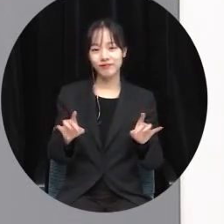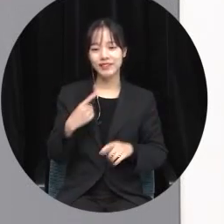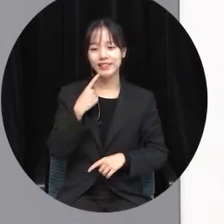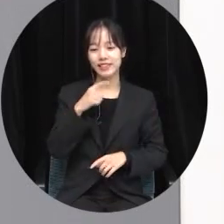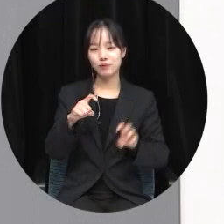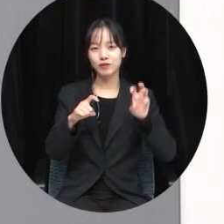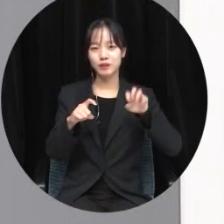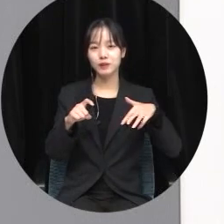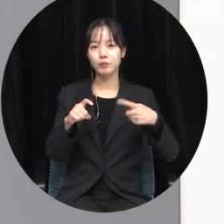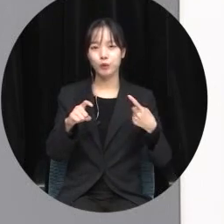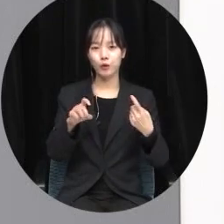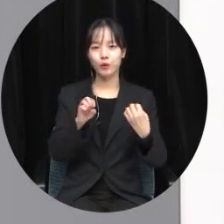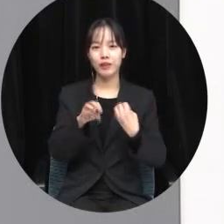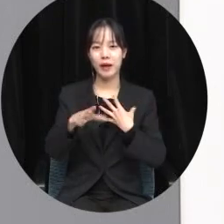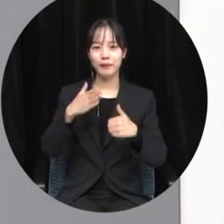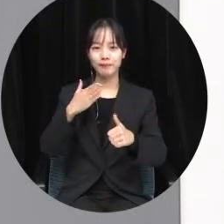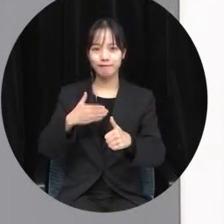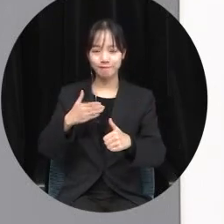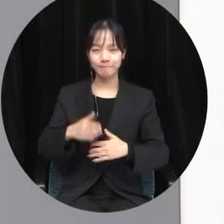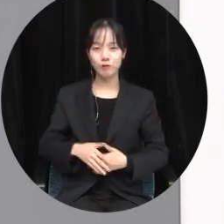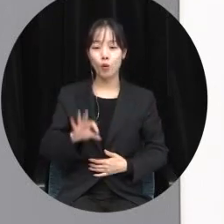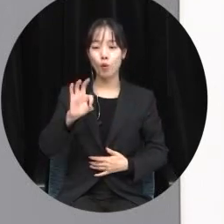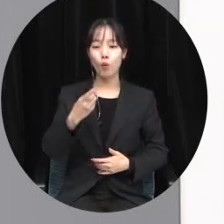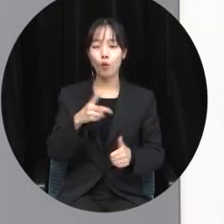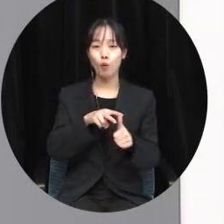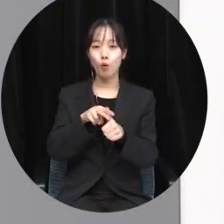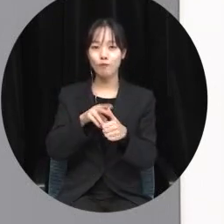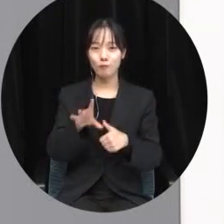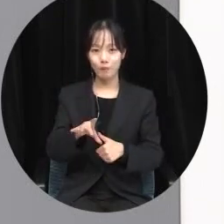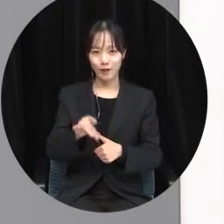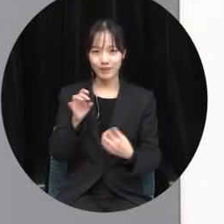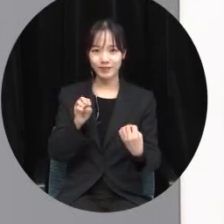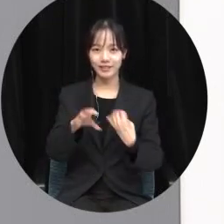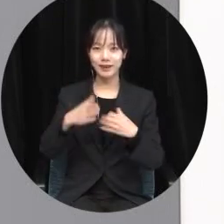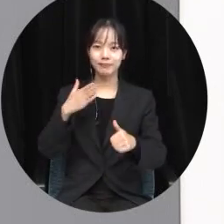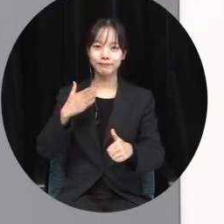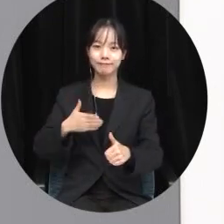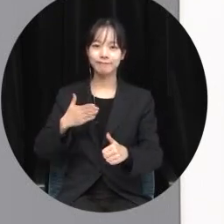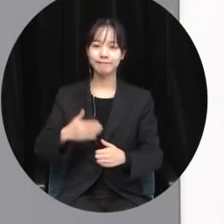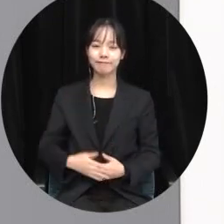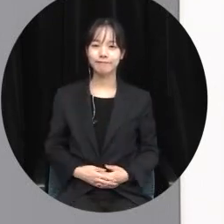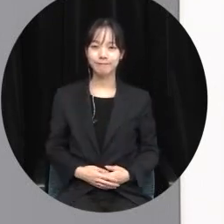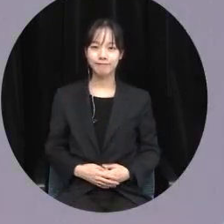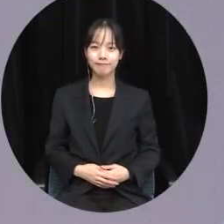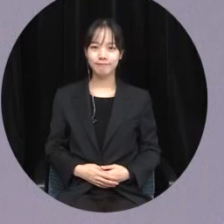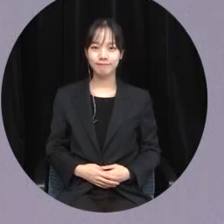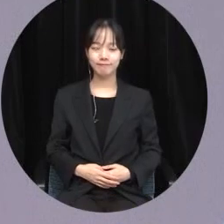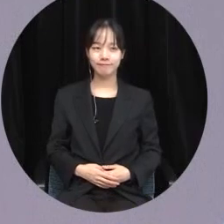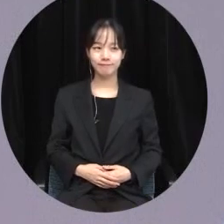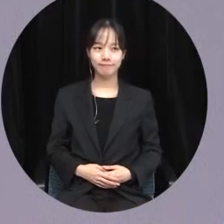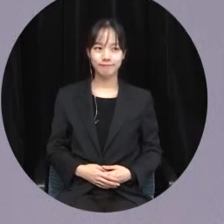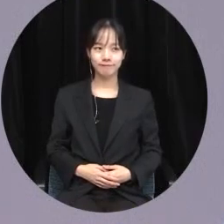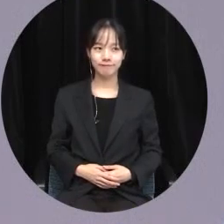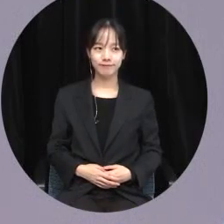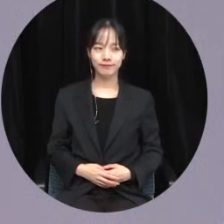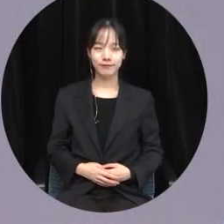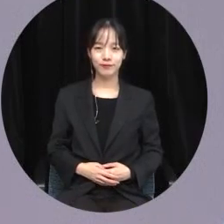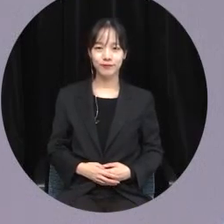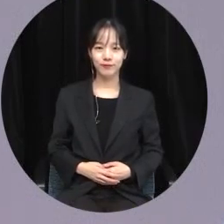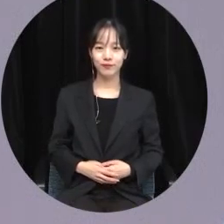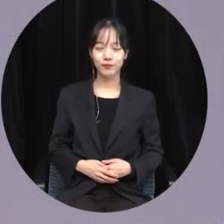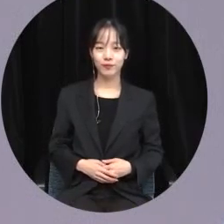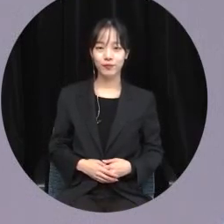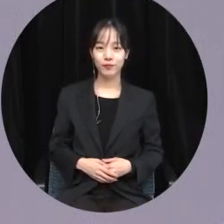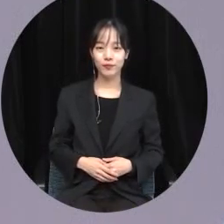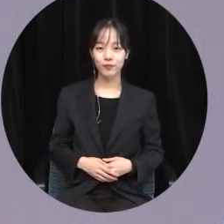1분 30초입니다. 이번에는 오경훈 후보부터 답변해 주시기 바랍니다. 네, 경전철